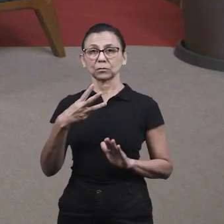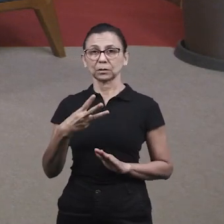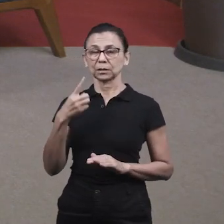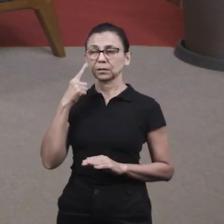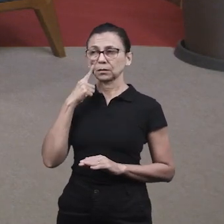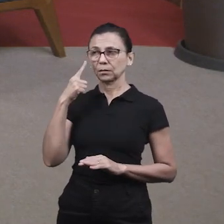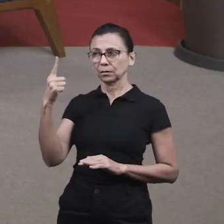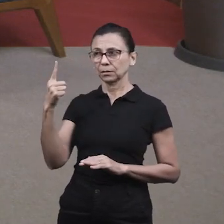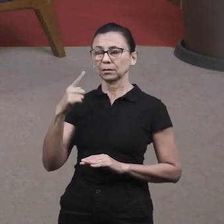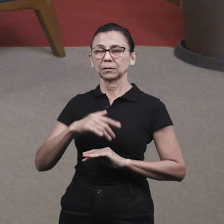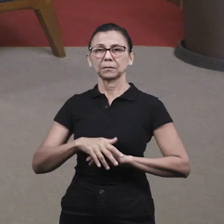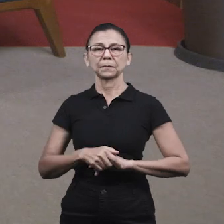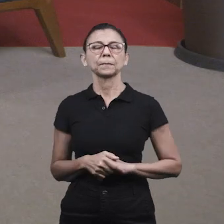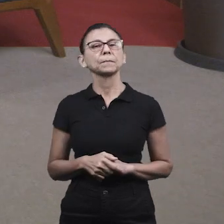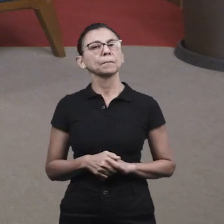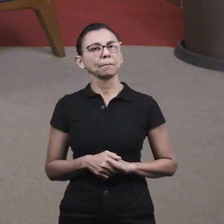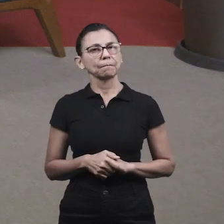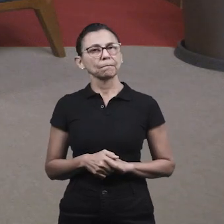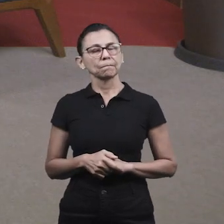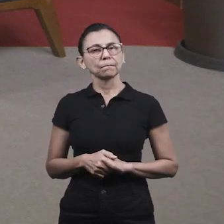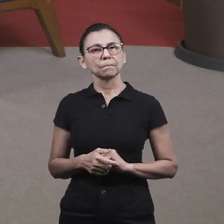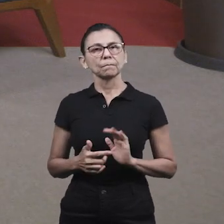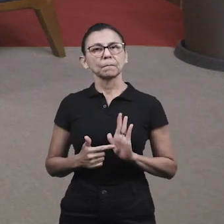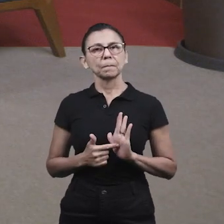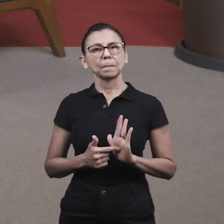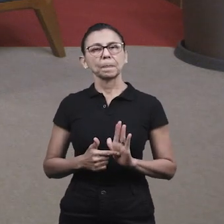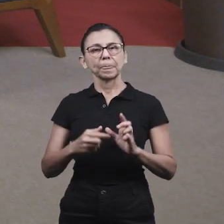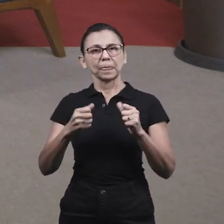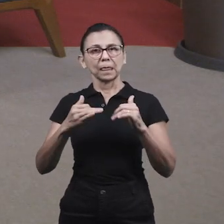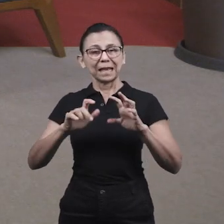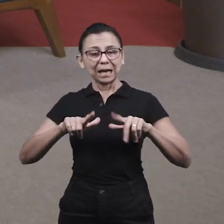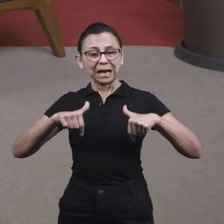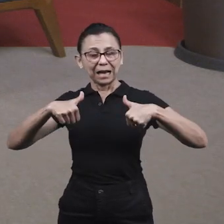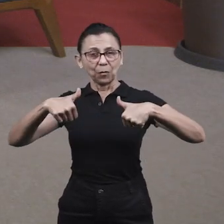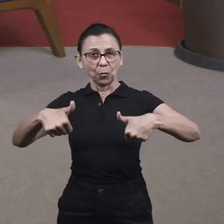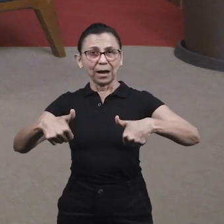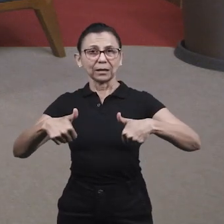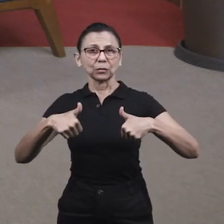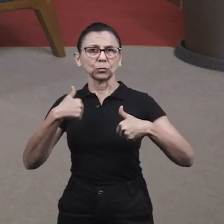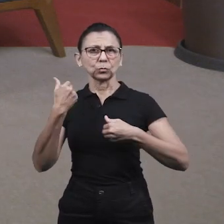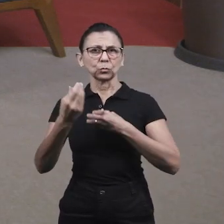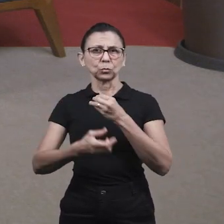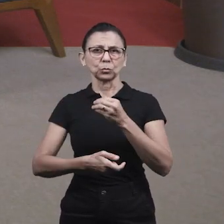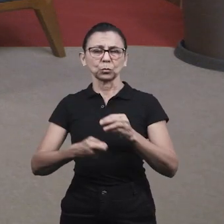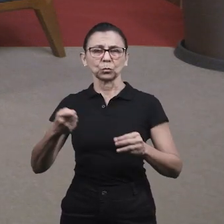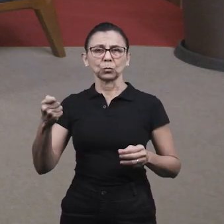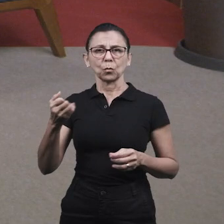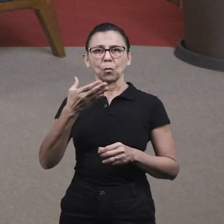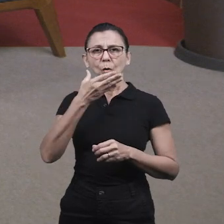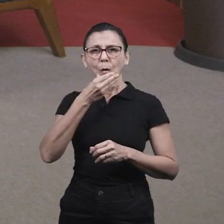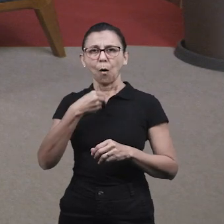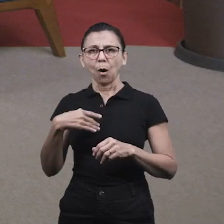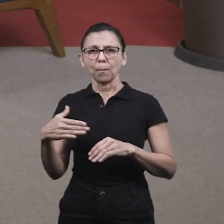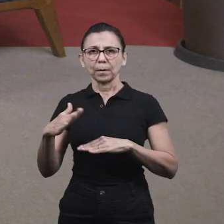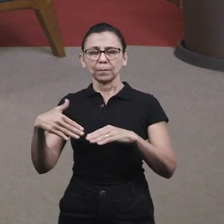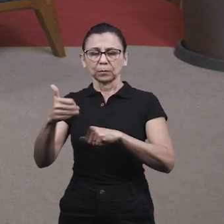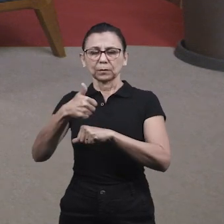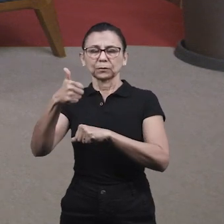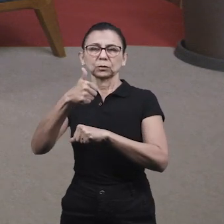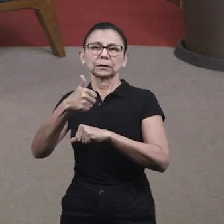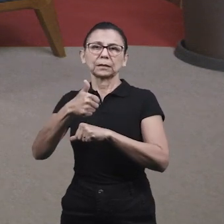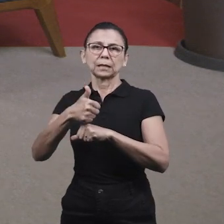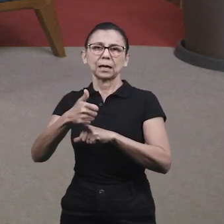un texte en Jean 15:3 qui est projeté ici, qui parle de cet